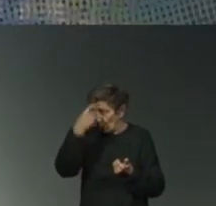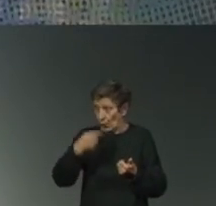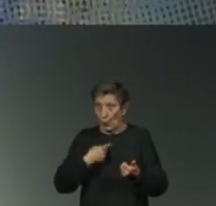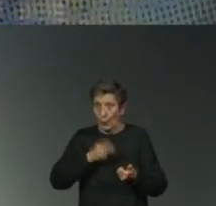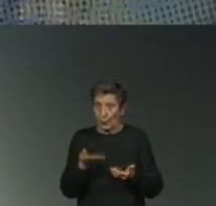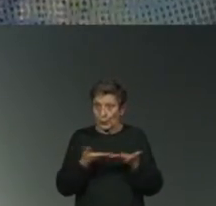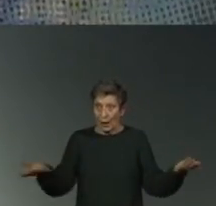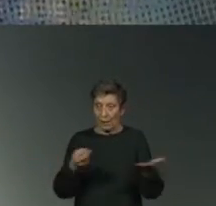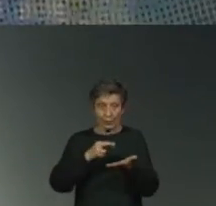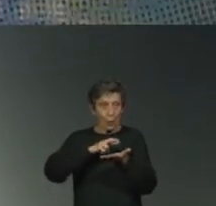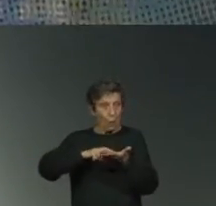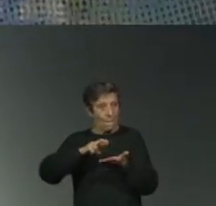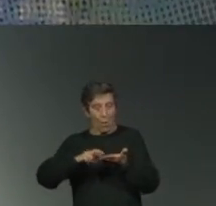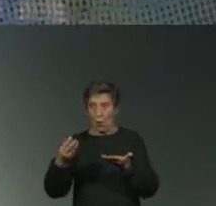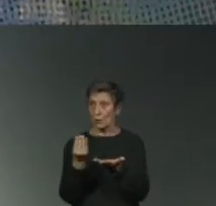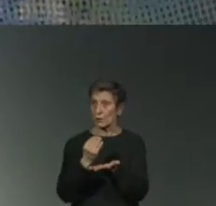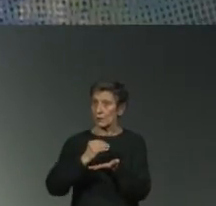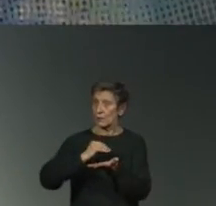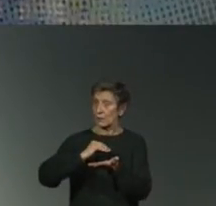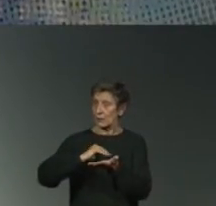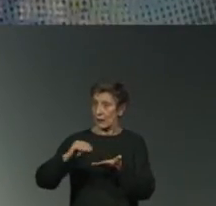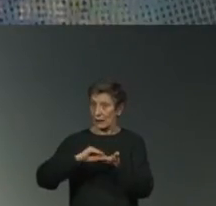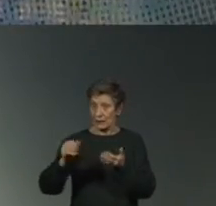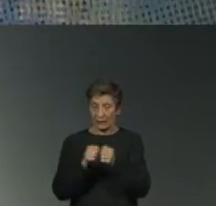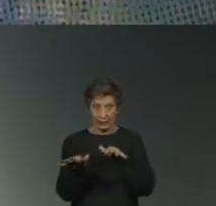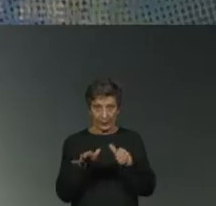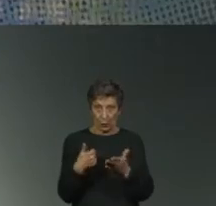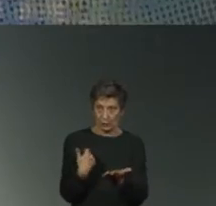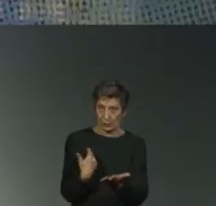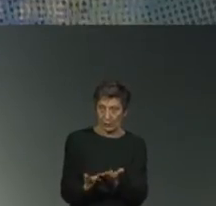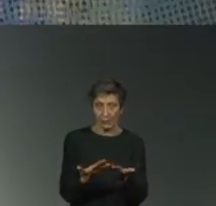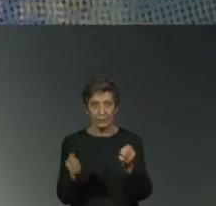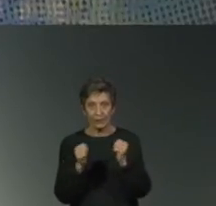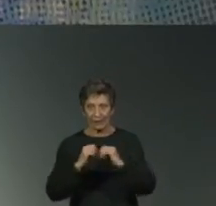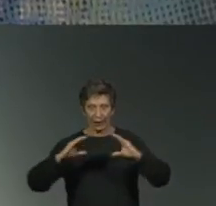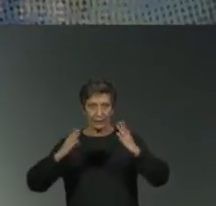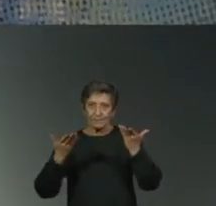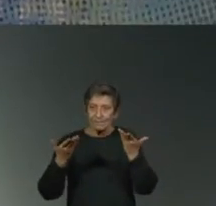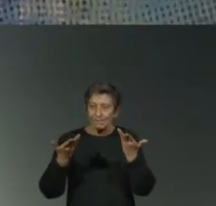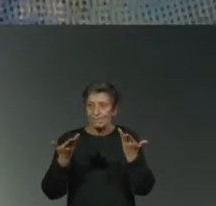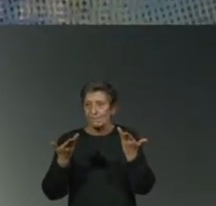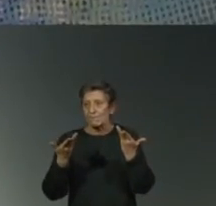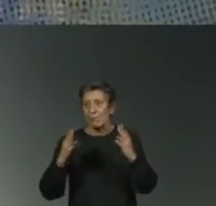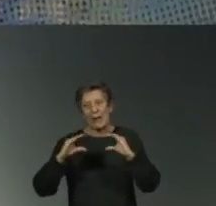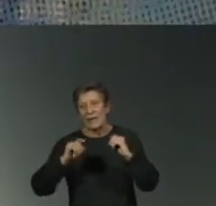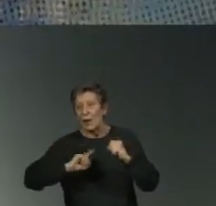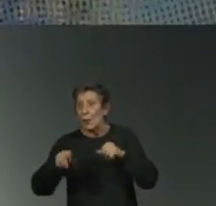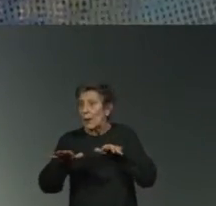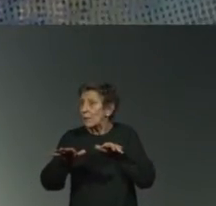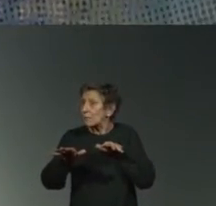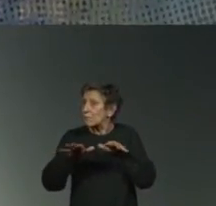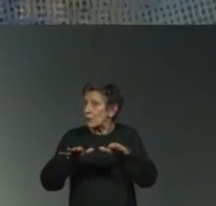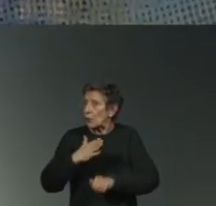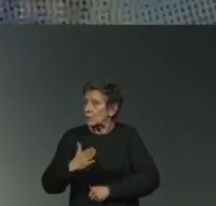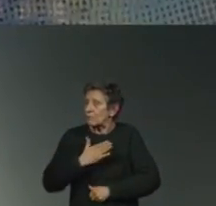roman avec, de cette façon-là, avec une manière, qui n'appartient